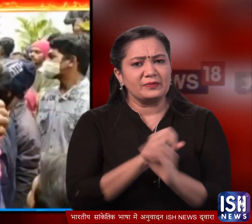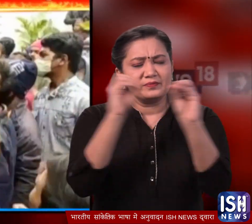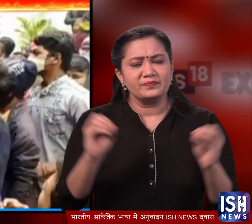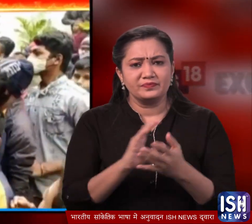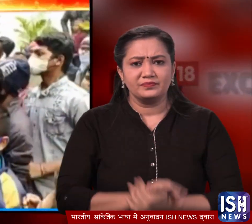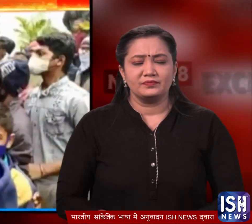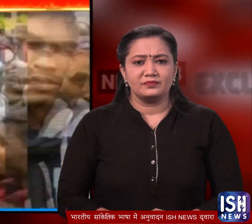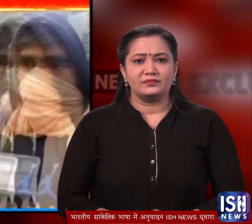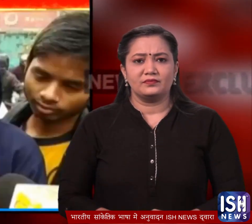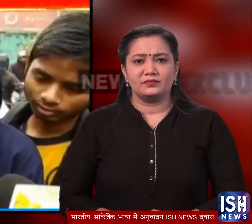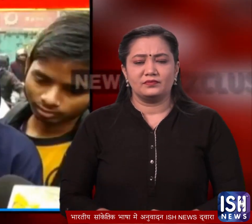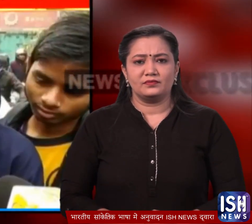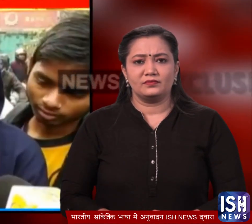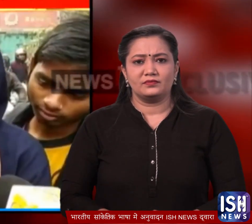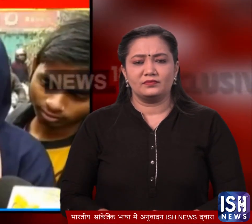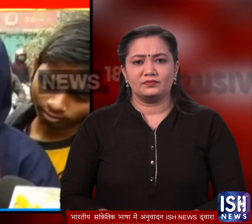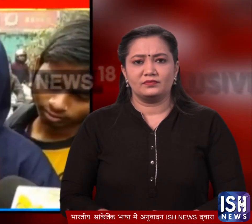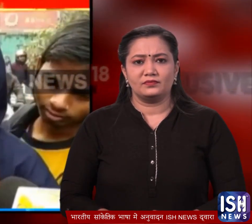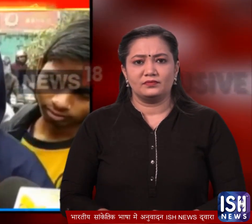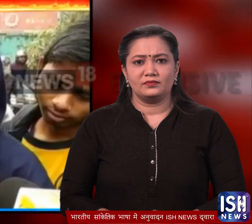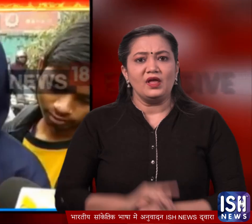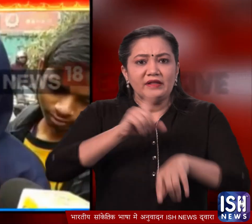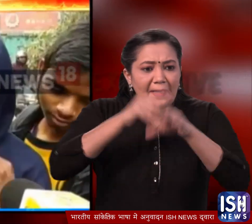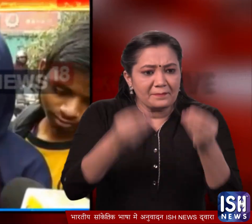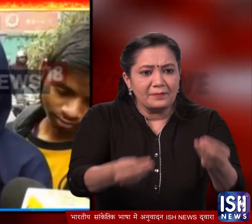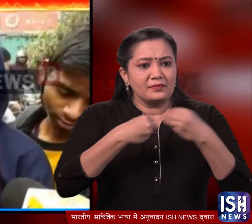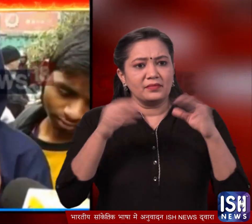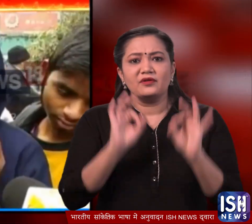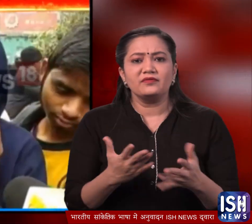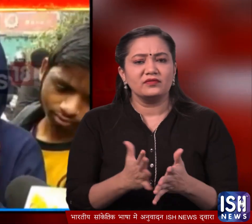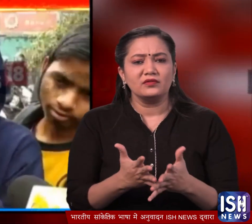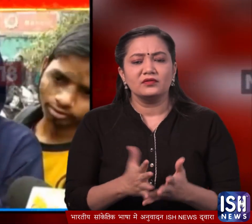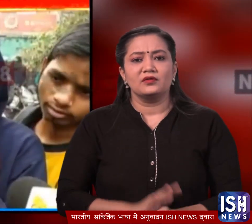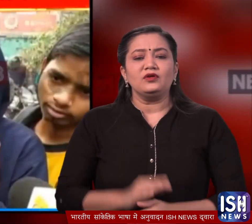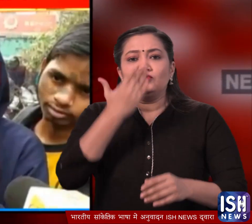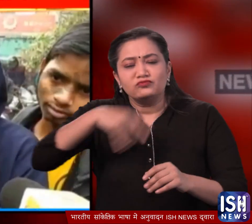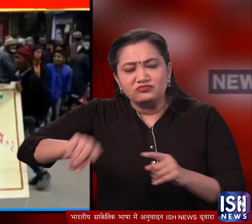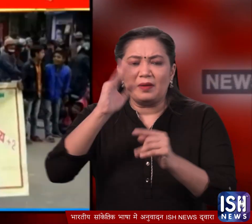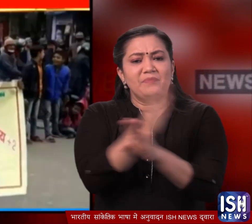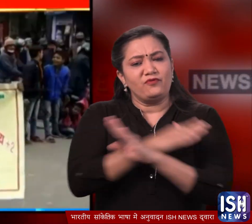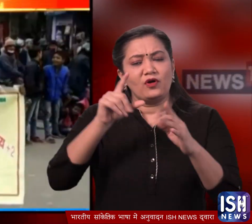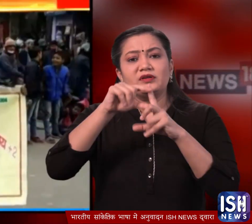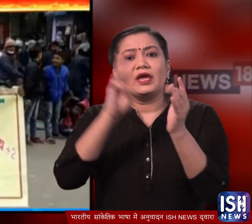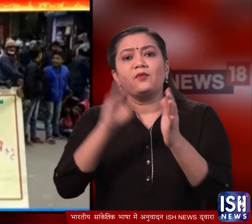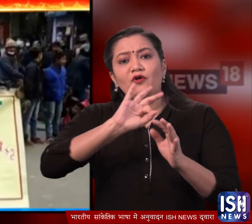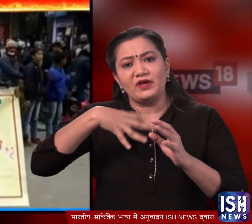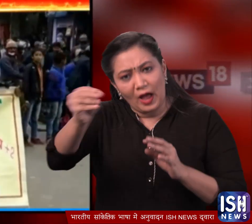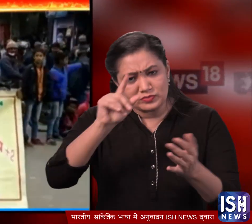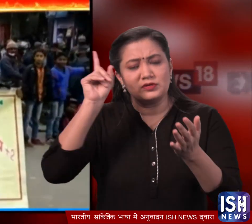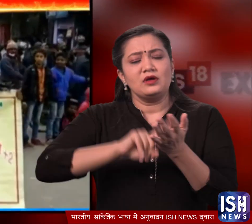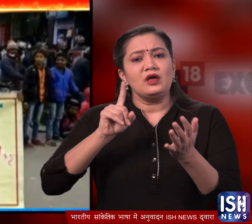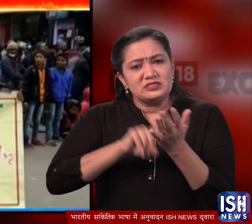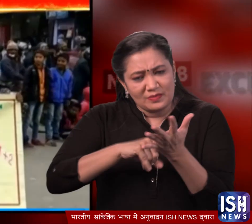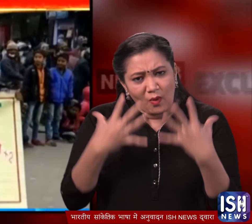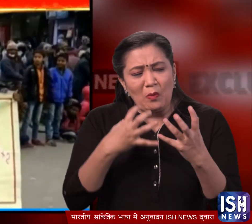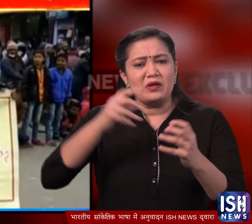की अनदेखी का आरोप लगाया। समस्या ये है कि हम लोग का जितना भी होता है ना, जो चीज हक, वो सब हमको सही समय पे नहीं मिलता है। इससे पहले छात्रों ने अपनी मांगों